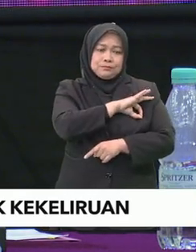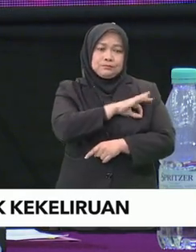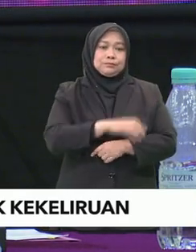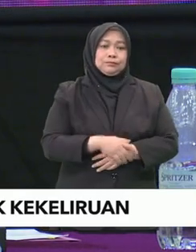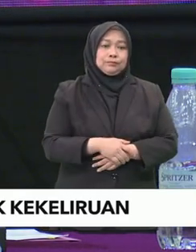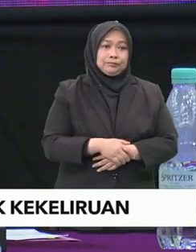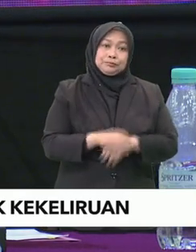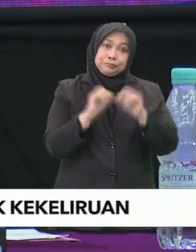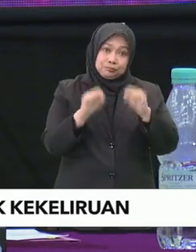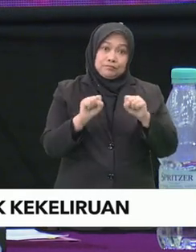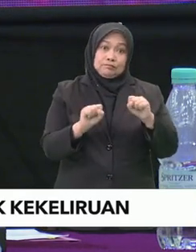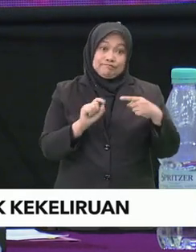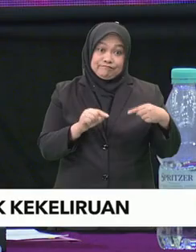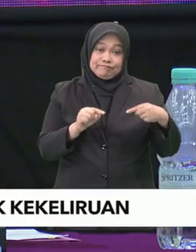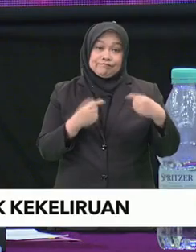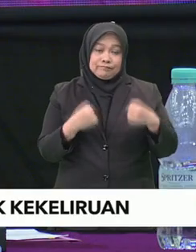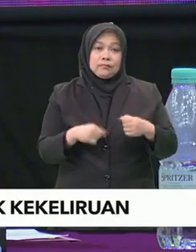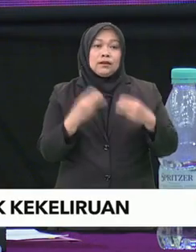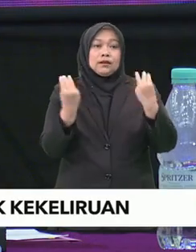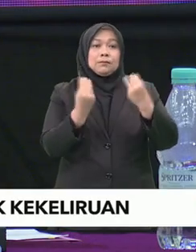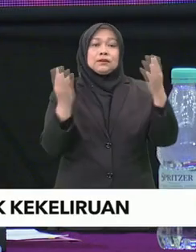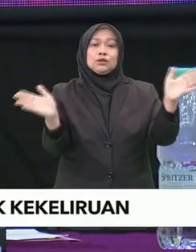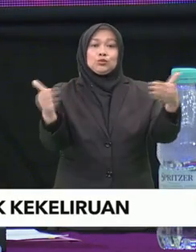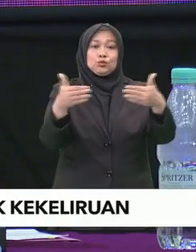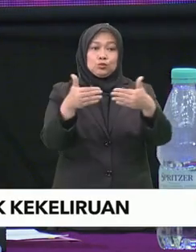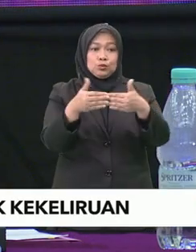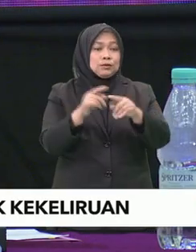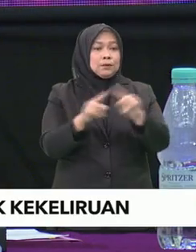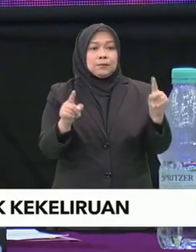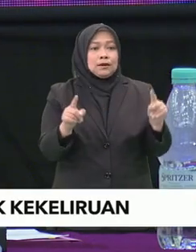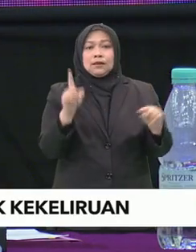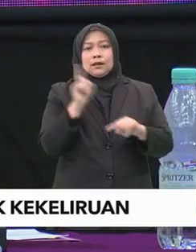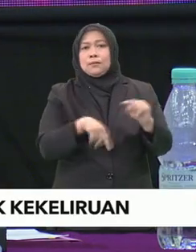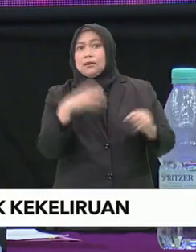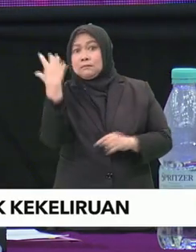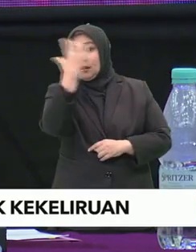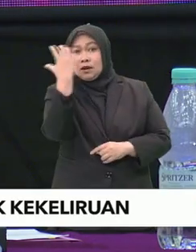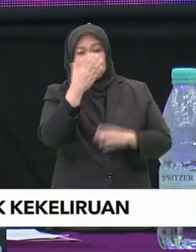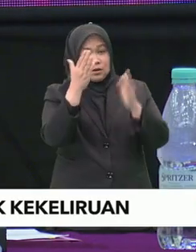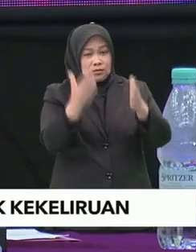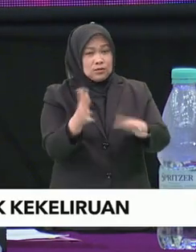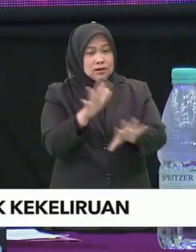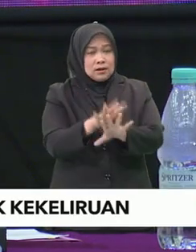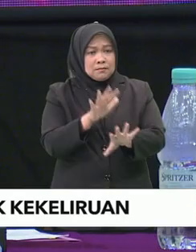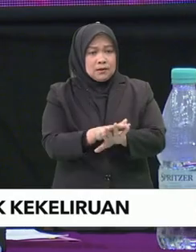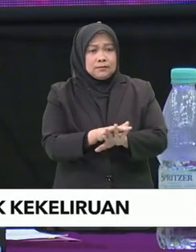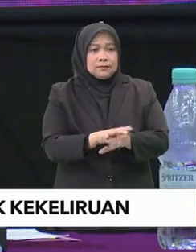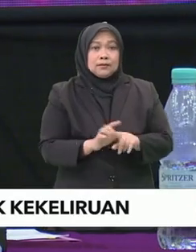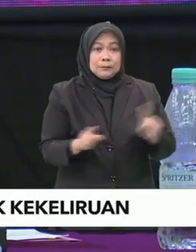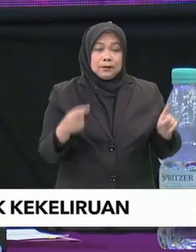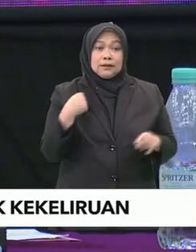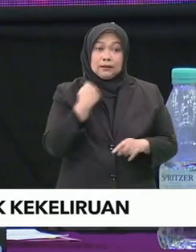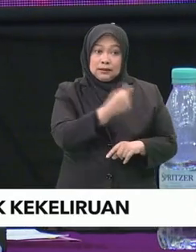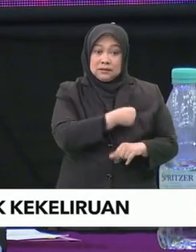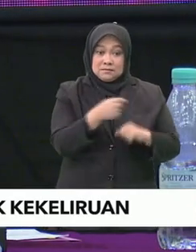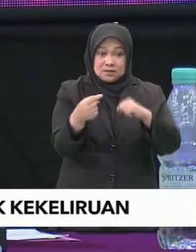boleh bahas lagi dalam majelis tertutup tetapi tidak patut menggugurkan umat tetapi kita masih